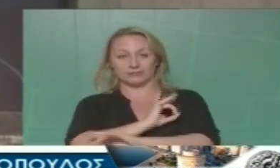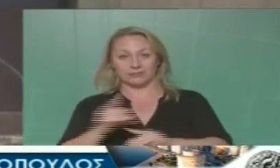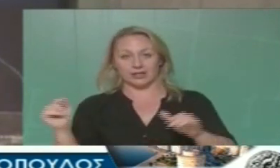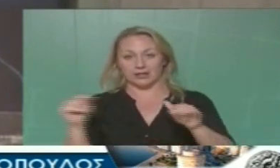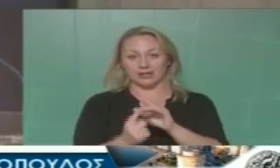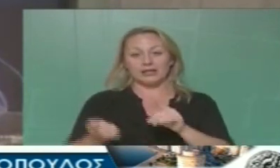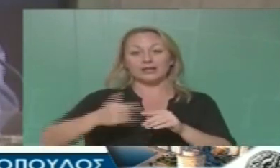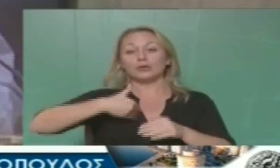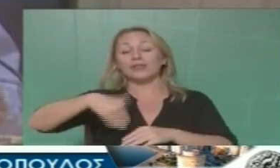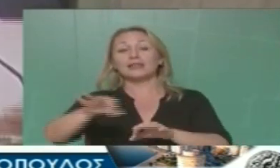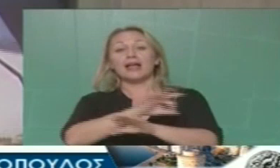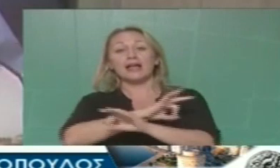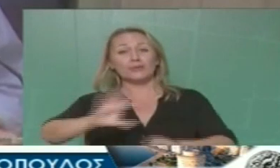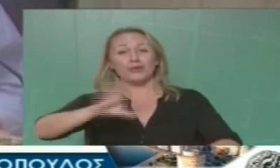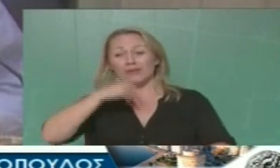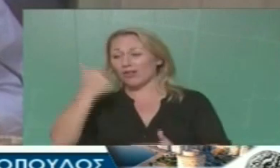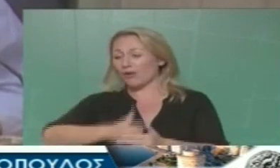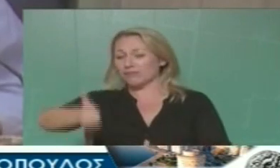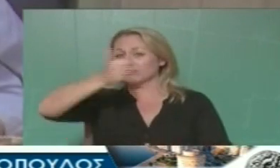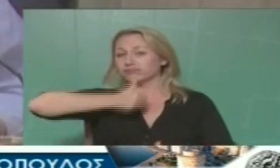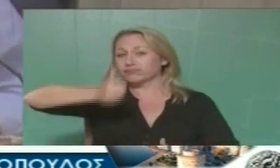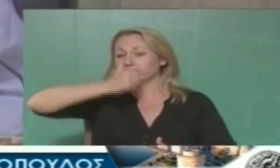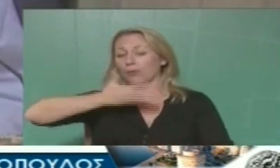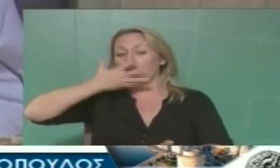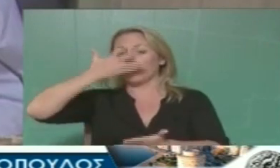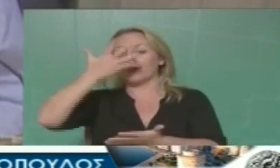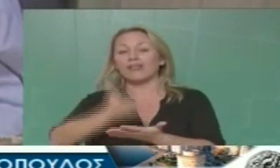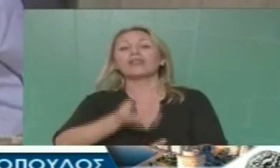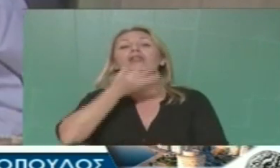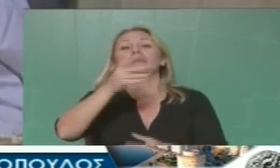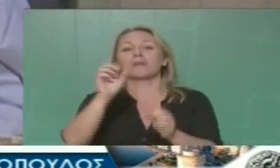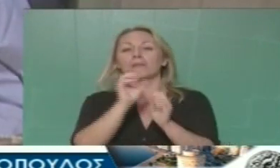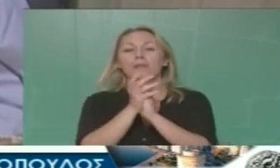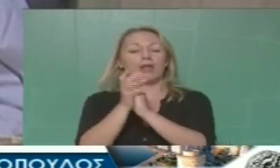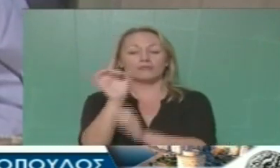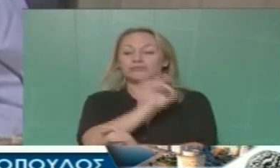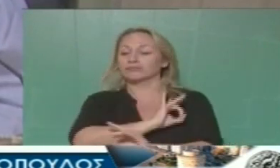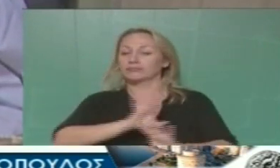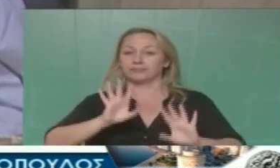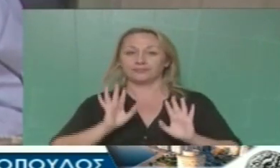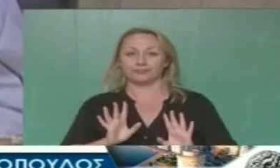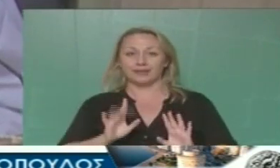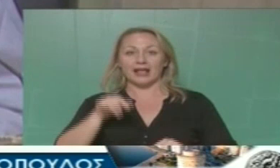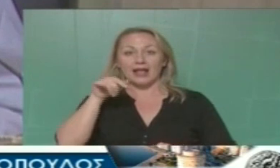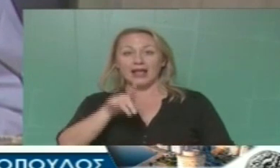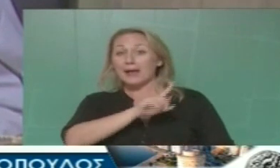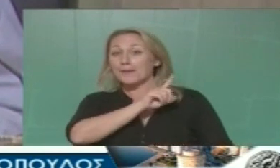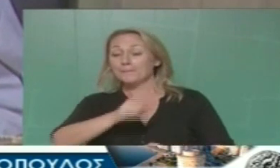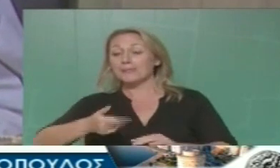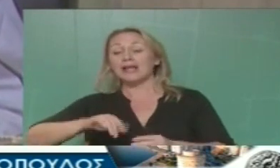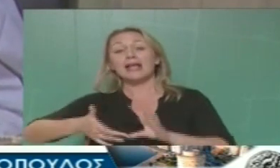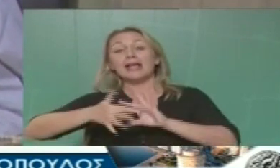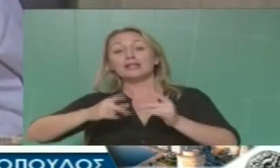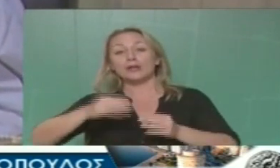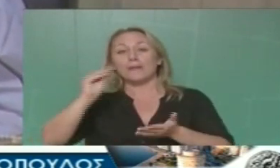και όταν τελειώσει ο λαός μας μετά από τόση ταλαιπωρία και κόστος, δεν θα πει σε κανέναν μπράβο. Τουλάχιστον κανείς να μην συνδέσει το όνομά του με μια